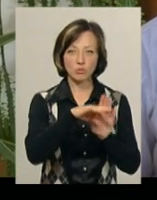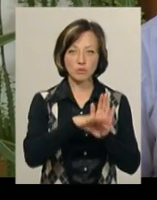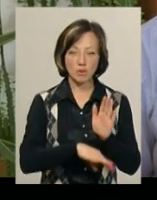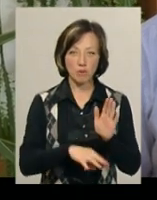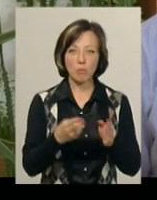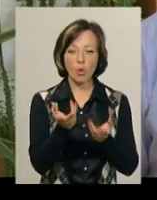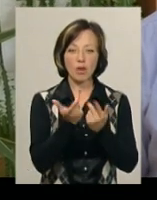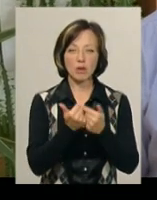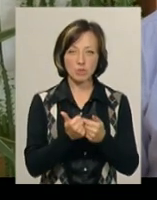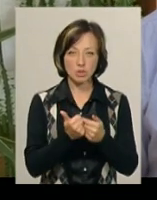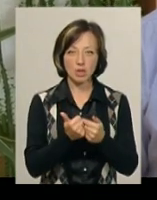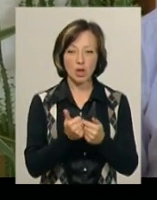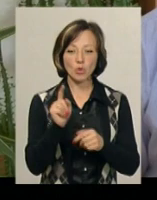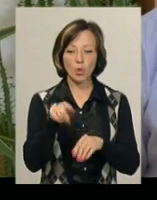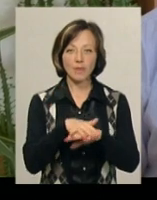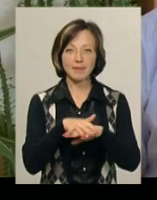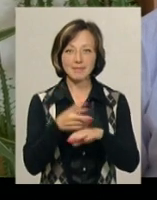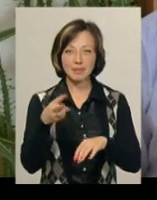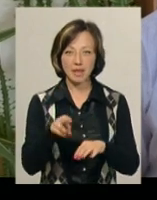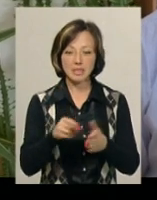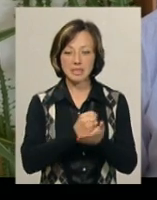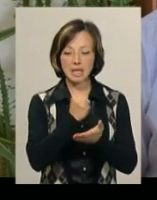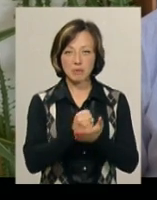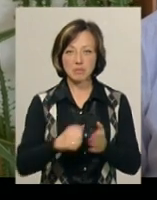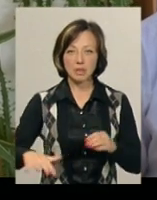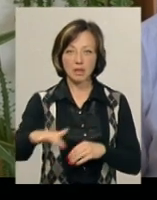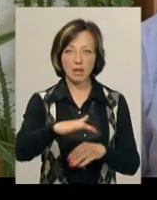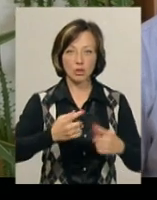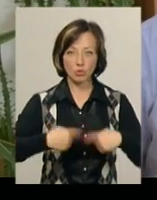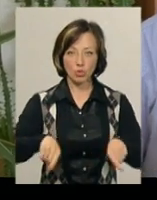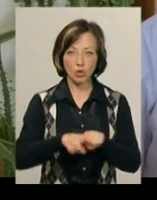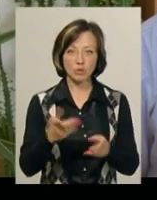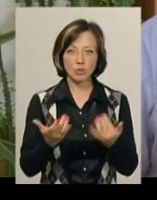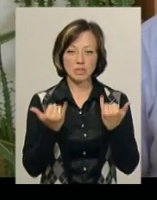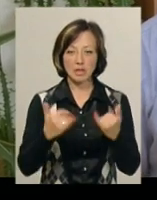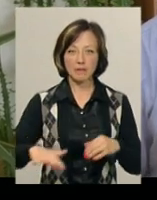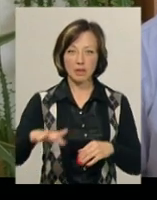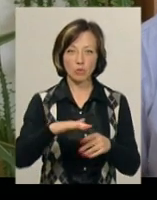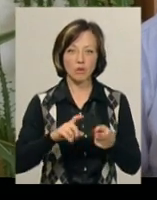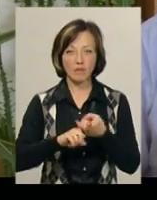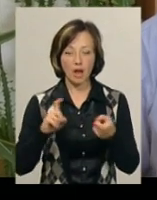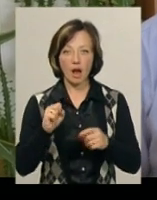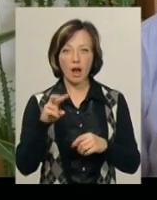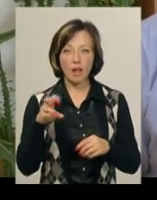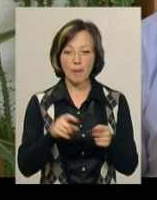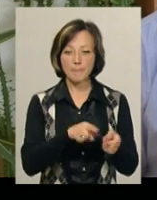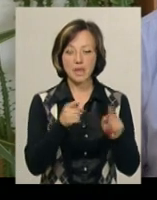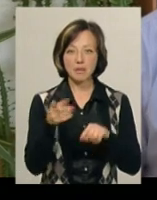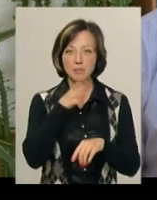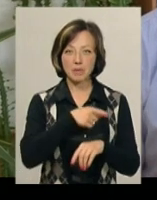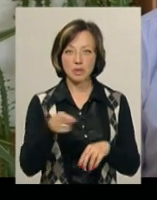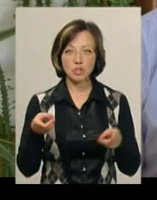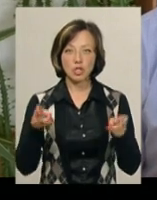по кількості того населення, яке закріплене за територією. Хоча зараз від території відходимо, але на цей перехідний